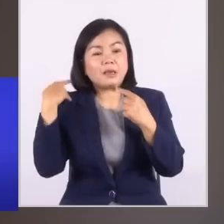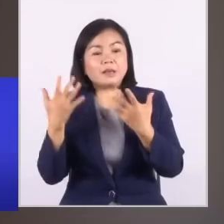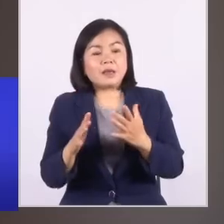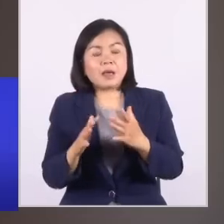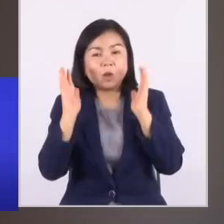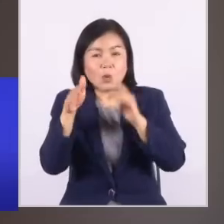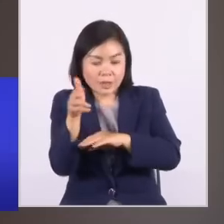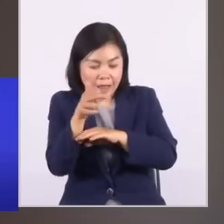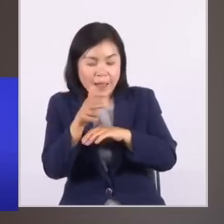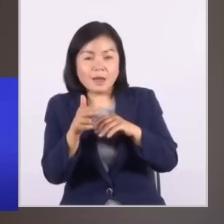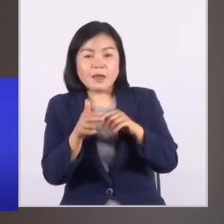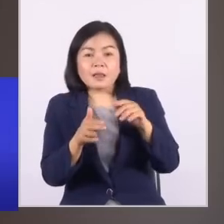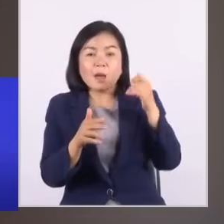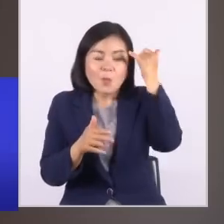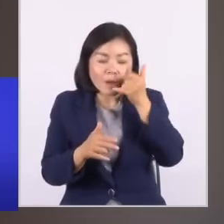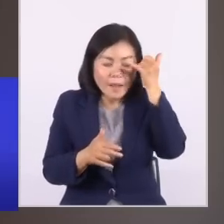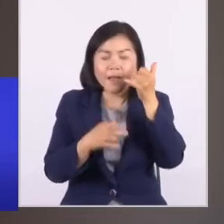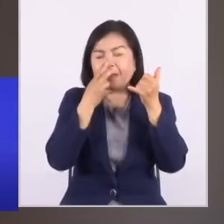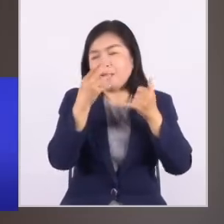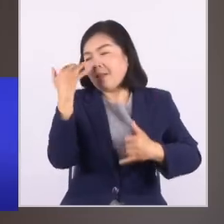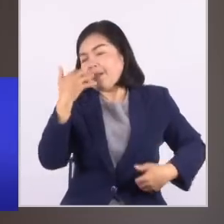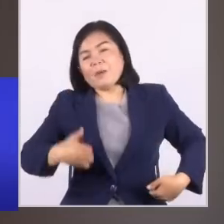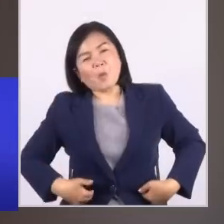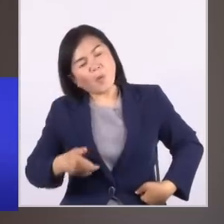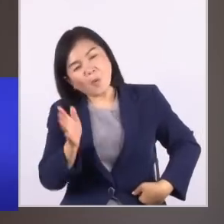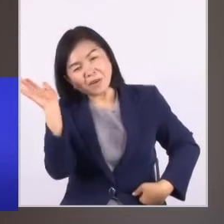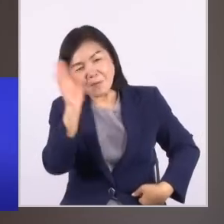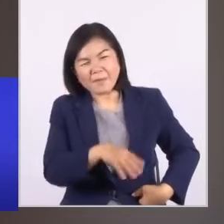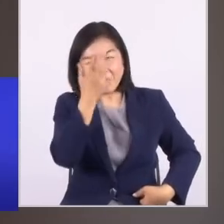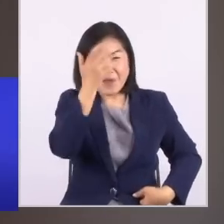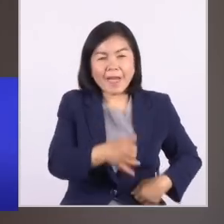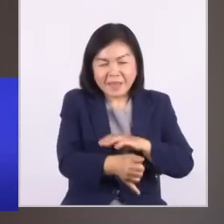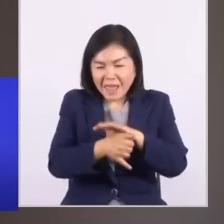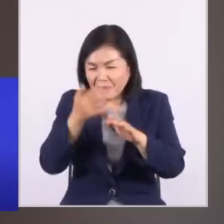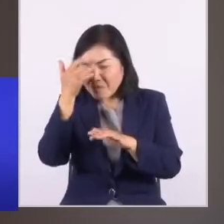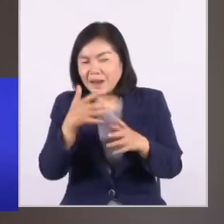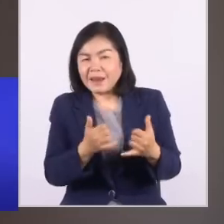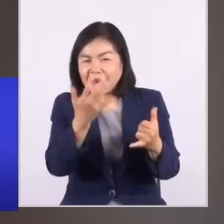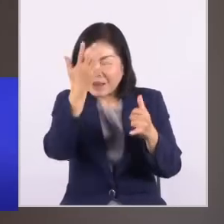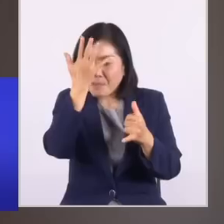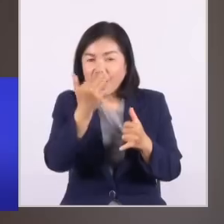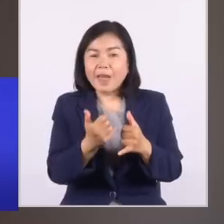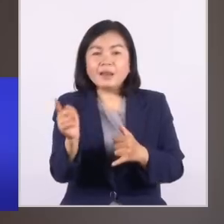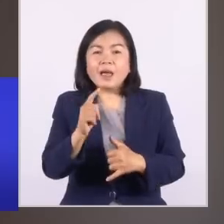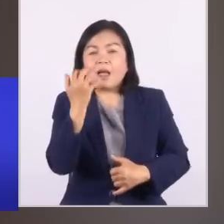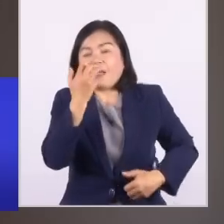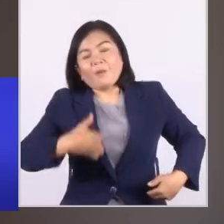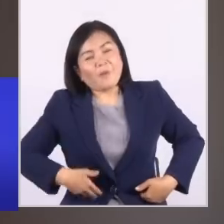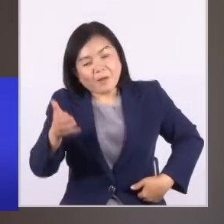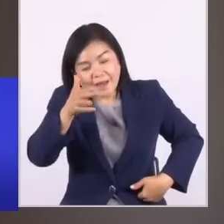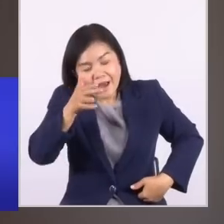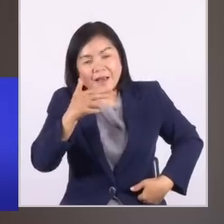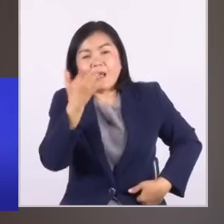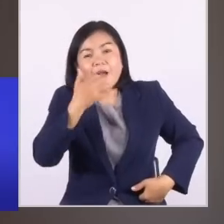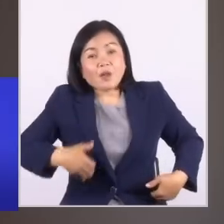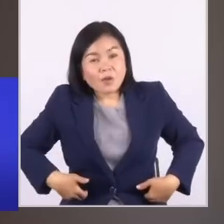ที่ถ่ายคลิปกับคุณยายเนี่ยก็โอ๊ยทำไมอย่างนี้แล้วมันไปหาที่ซ่อนที่อื่นเถอะเสียงในคลิปเนี่ยคนขำอยู่ตลอดนะคะแต่บางส่ว